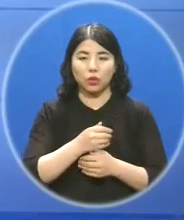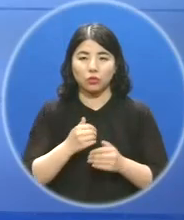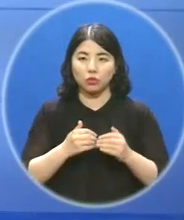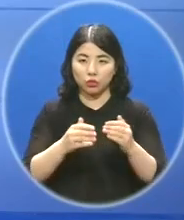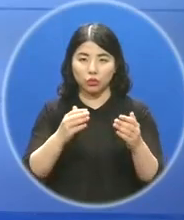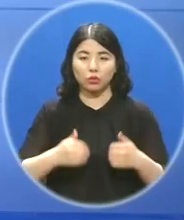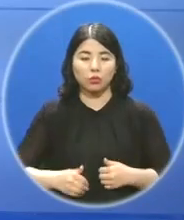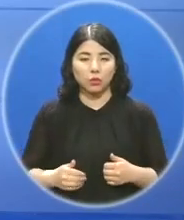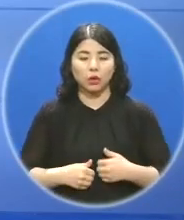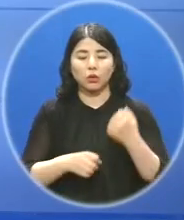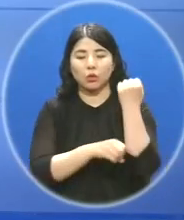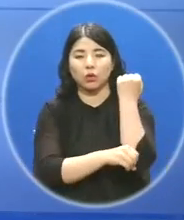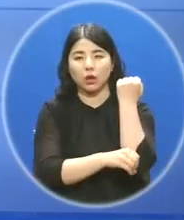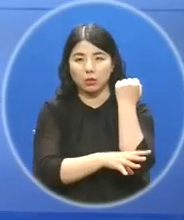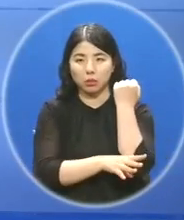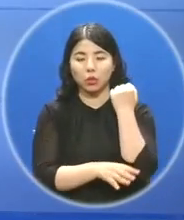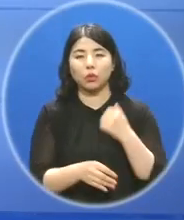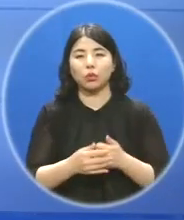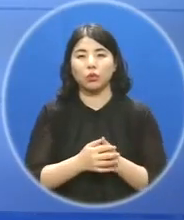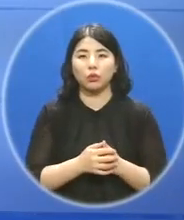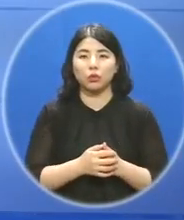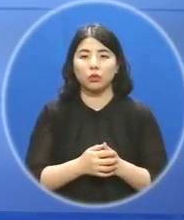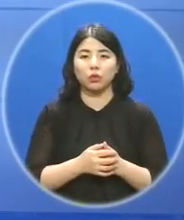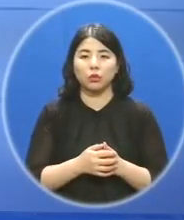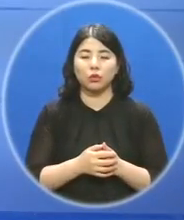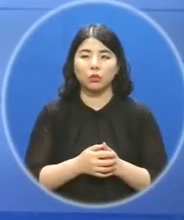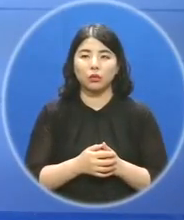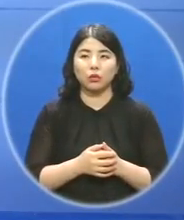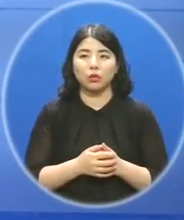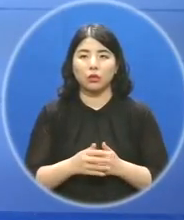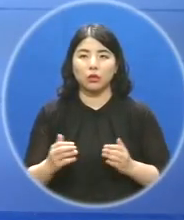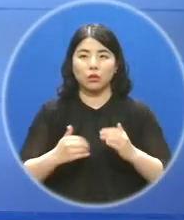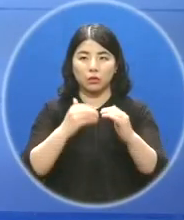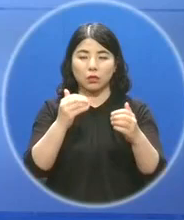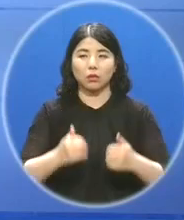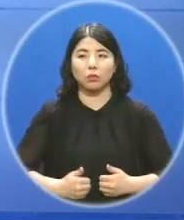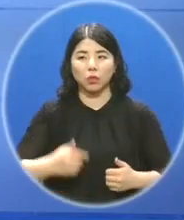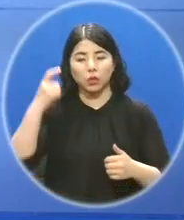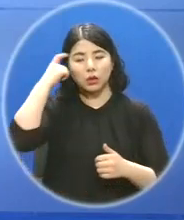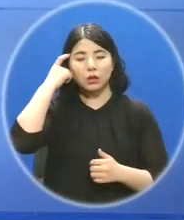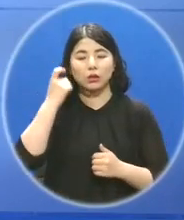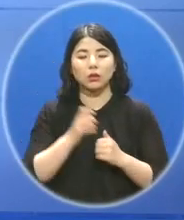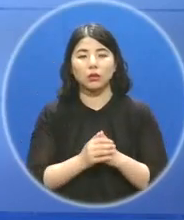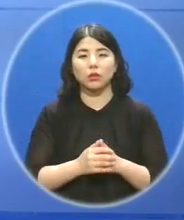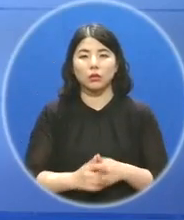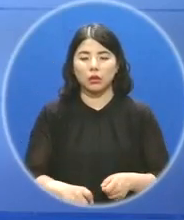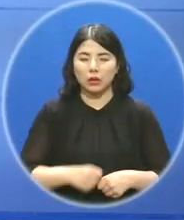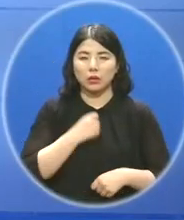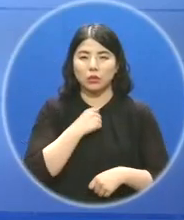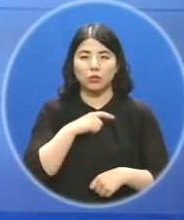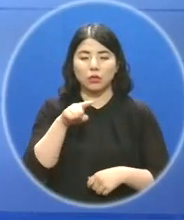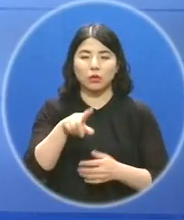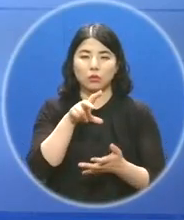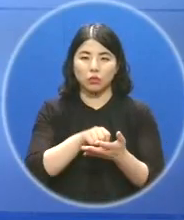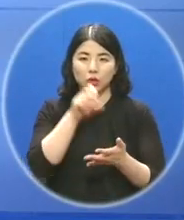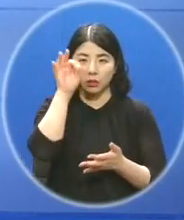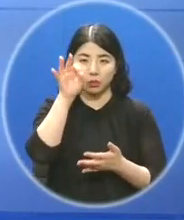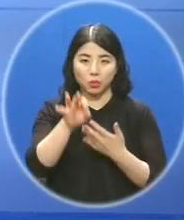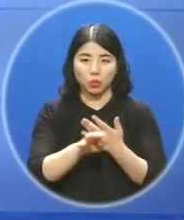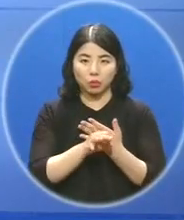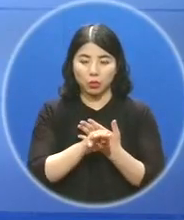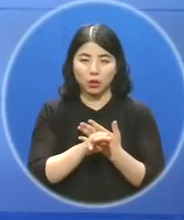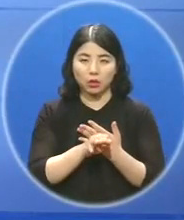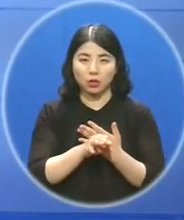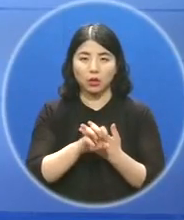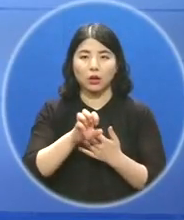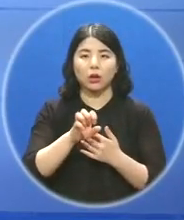되겠고요. 그거는 이제 그 기본에 이제 깔고 이제 좀 진행을 해야 되겠다 이런 생각을 하고 사실상 좀 현안적인 부분들을 본다면 이제